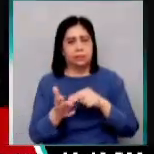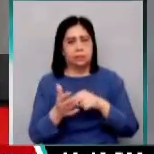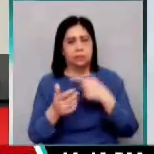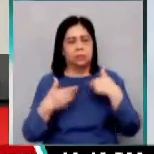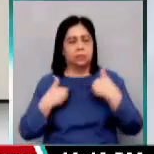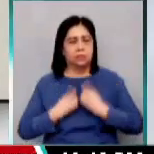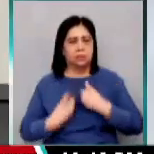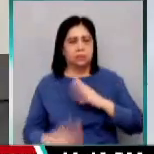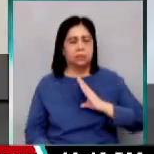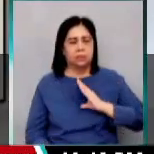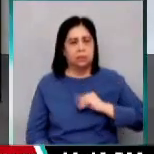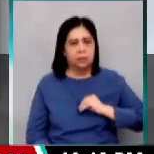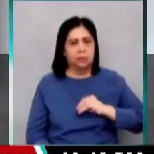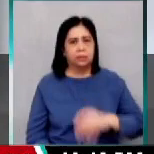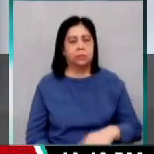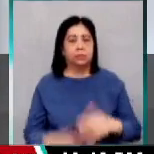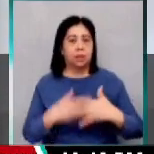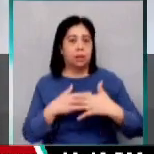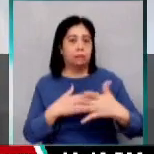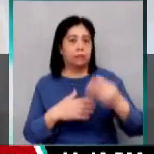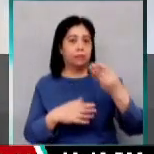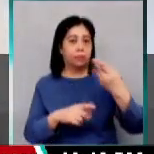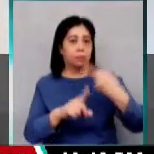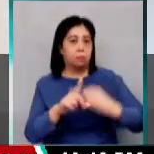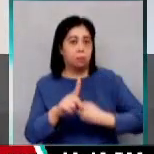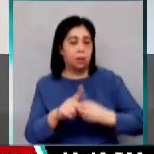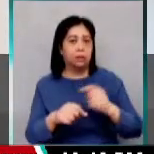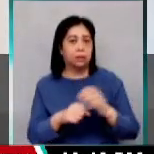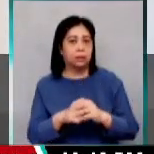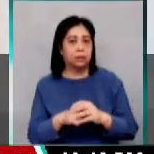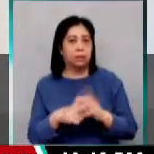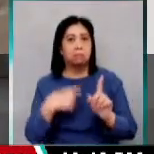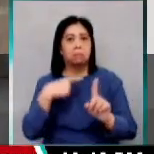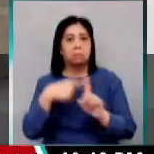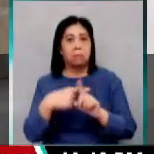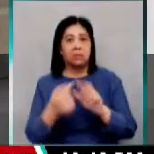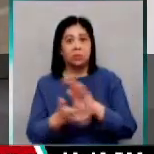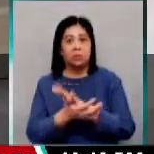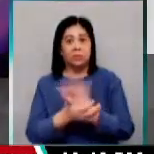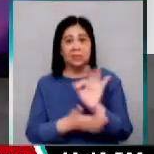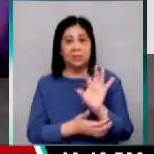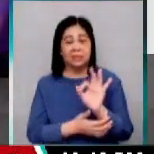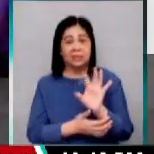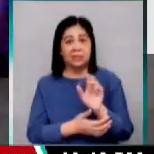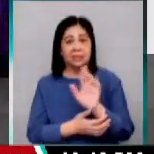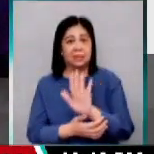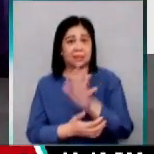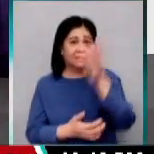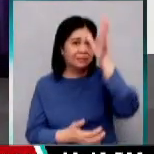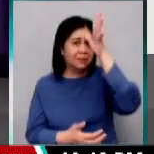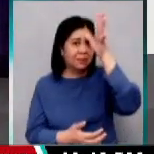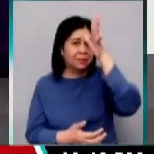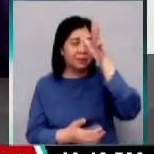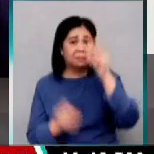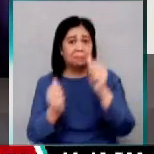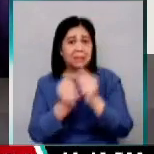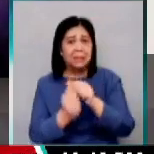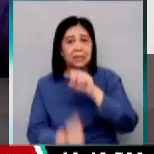loob. Makalipas ang ilang buwan, nagpositibo sa COVID-19 ang kanyang ama, pati lola ni